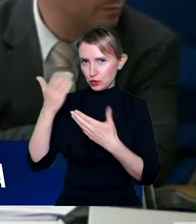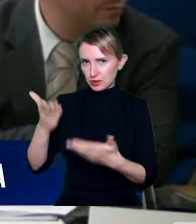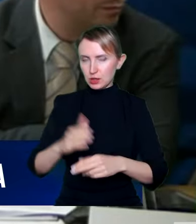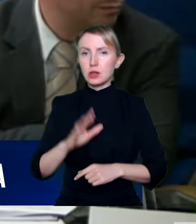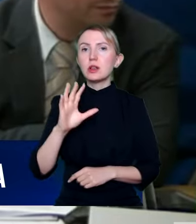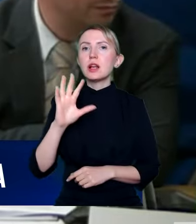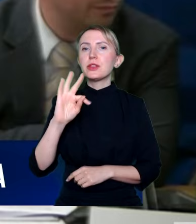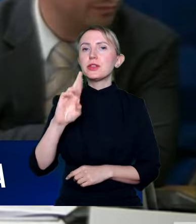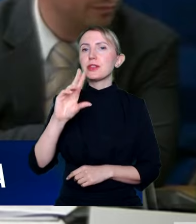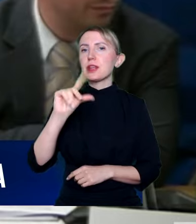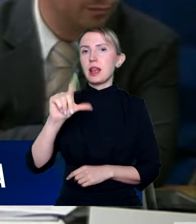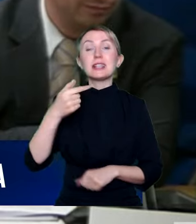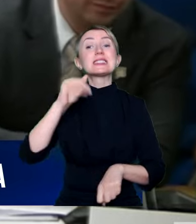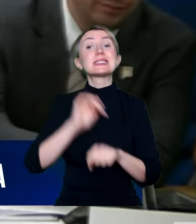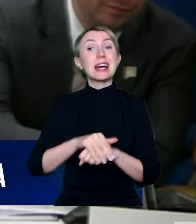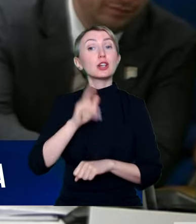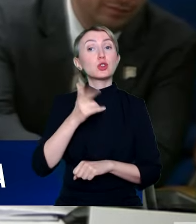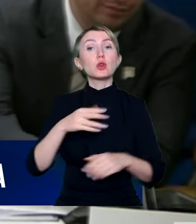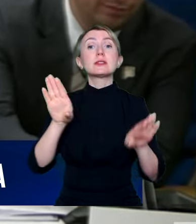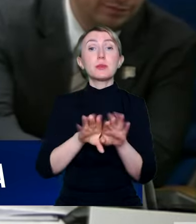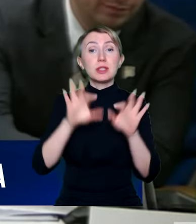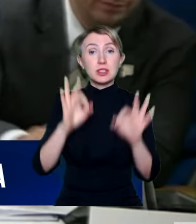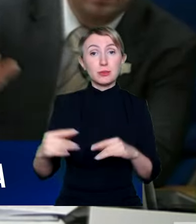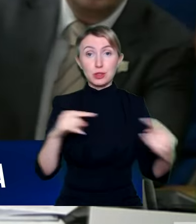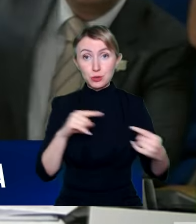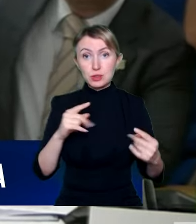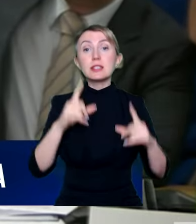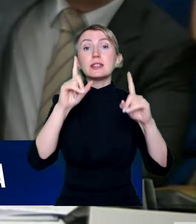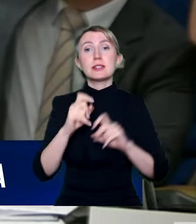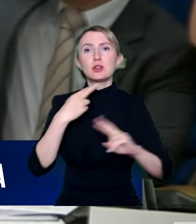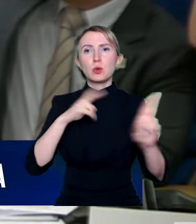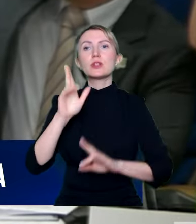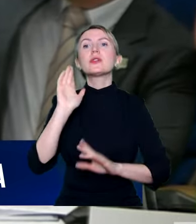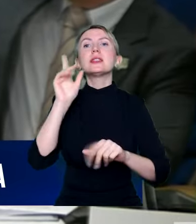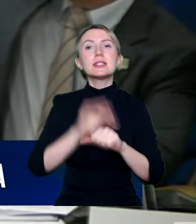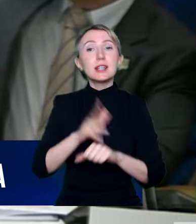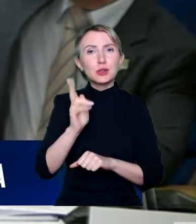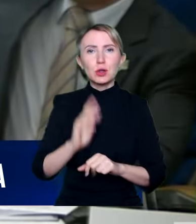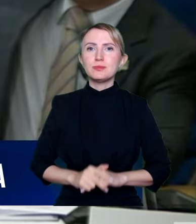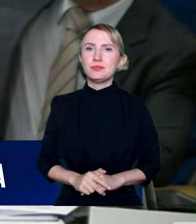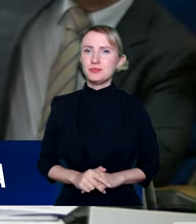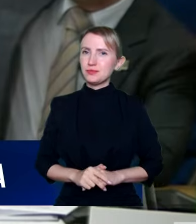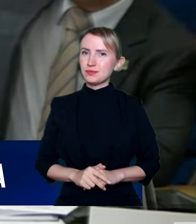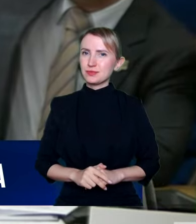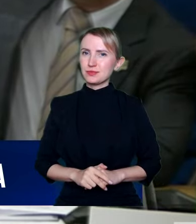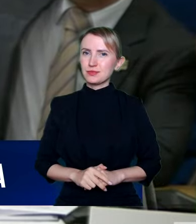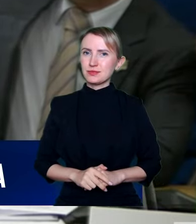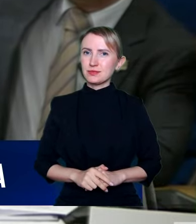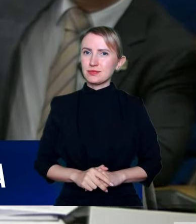Tomasza Trelę. Kto jest za zamknięciem w tej chwili dyskusji i przejściem do głosowania nad kandydaturami? Bardzo proszę.